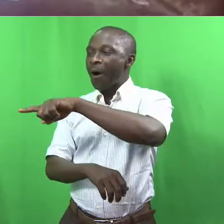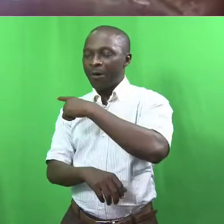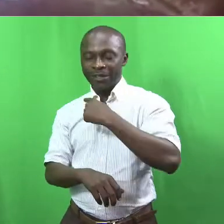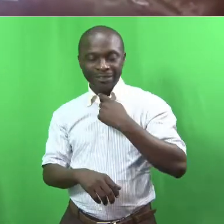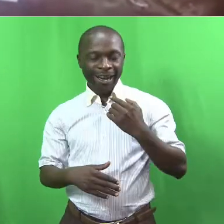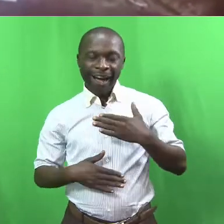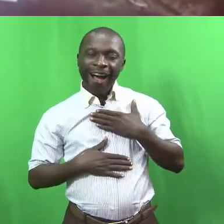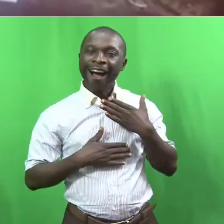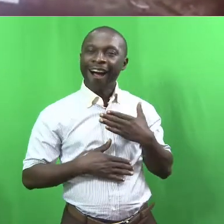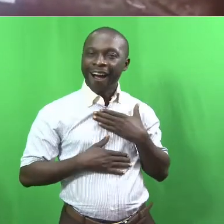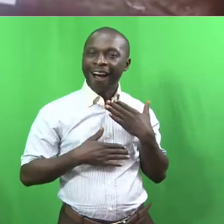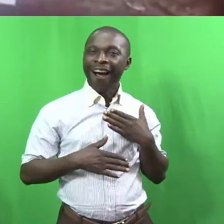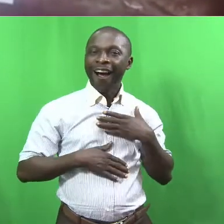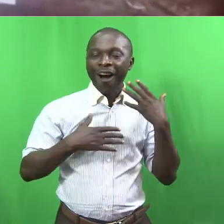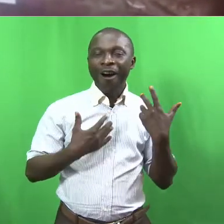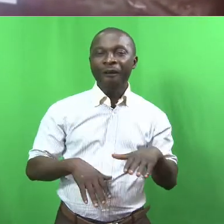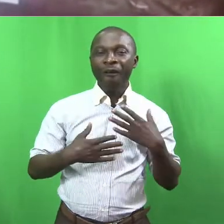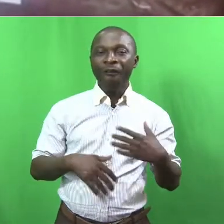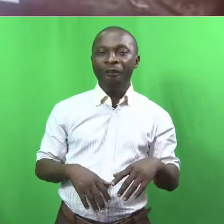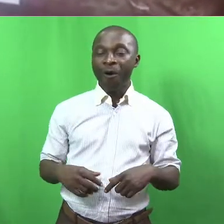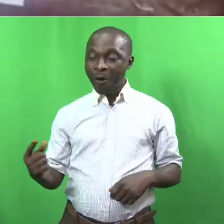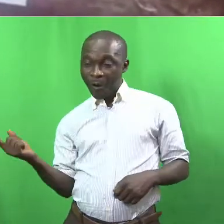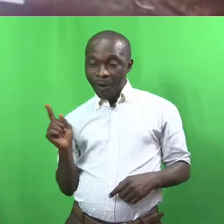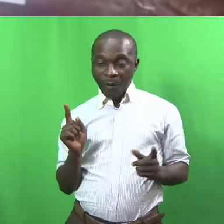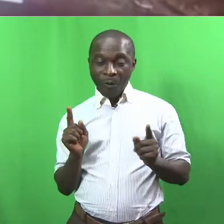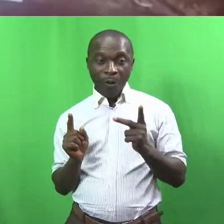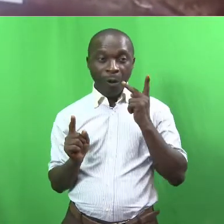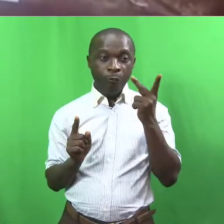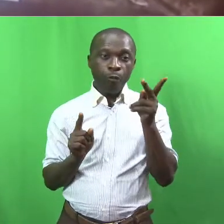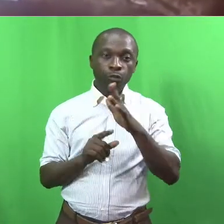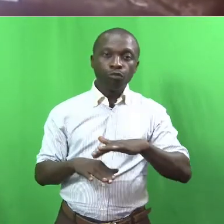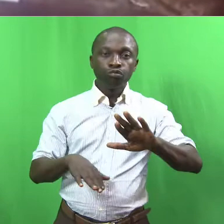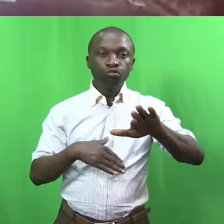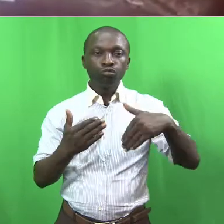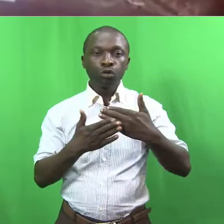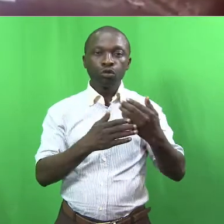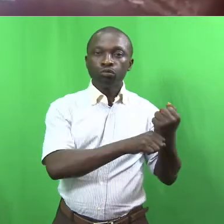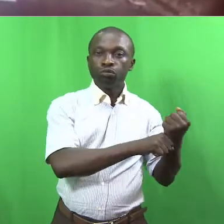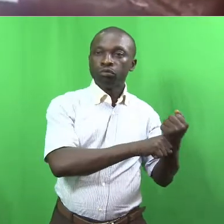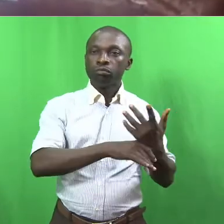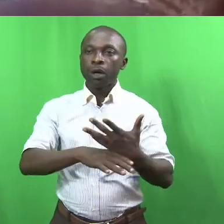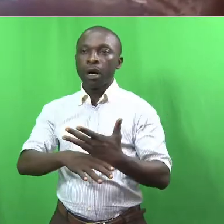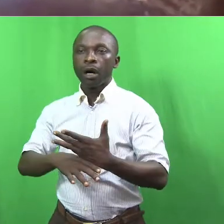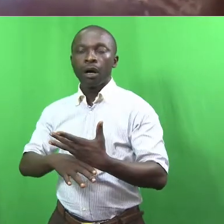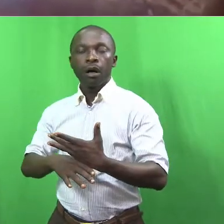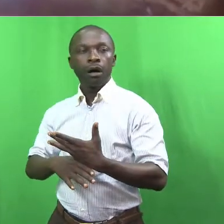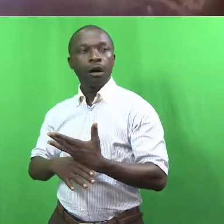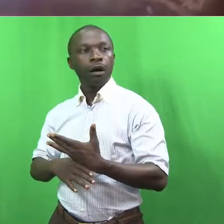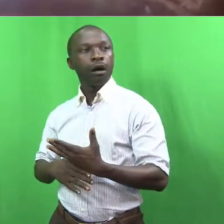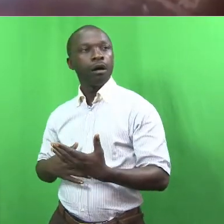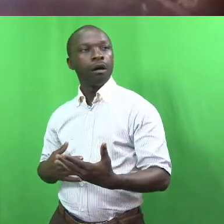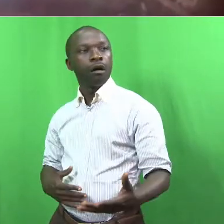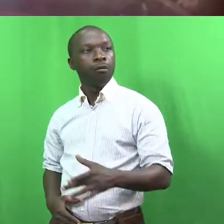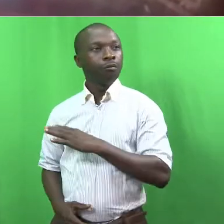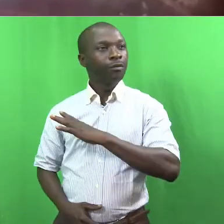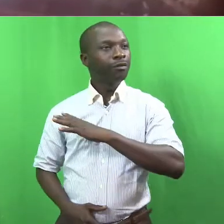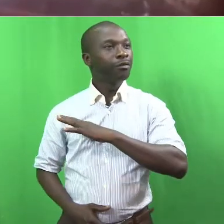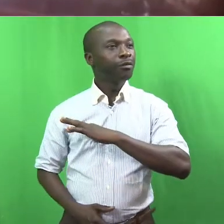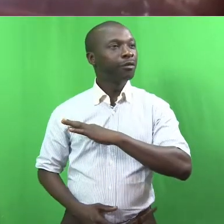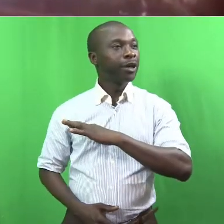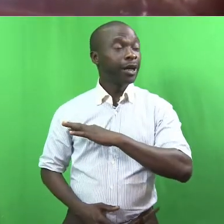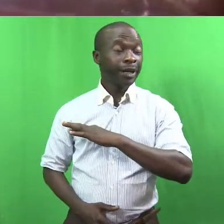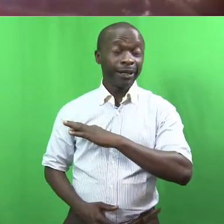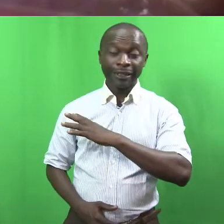campagne, ils ont marqué leur satisfaction. Ils ont dit merci. Et ils étaient vraiment